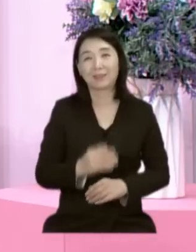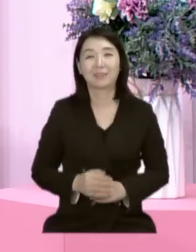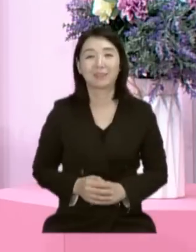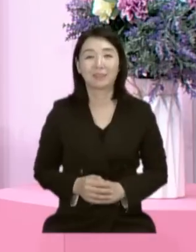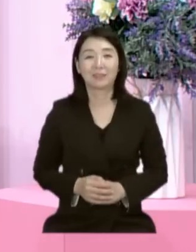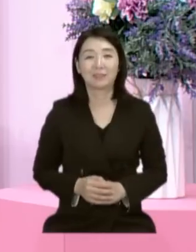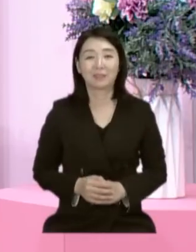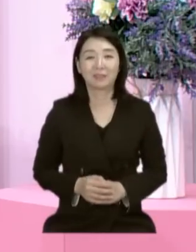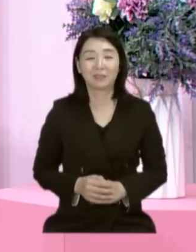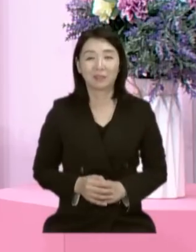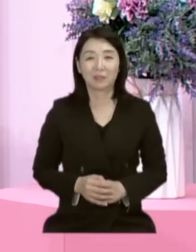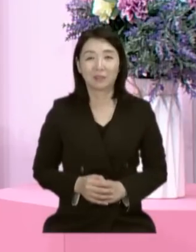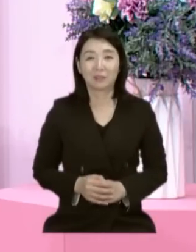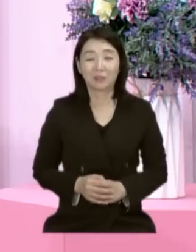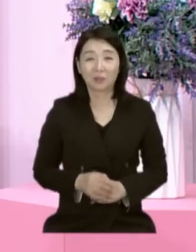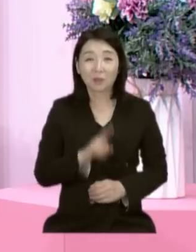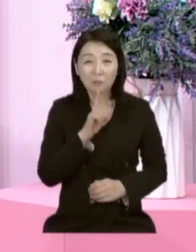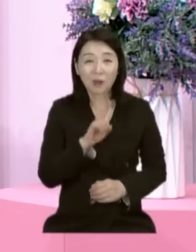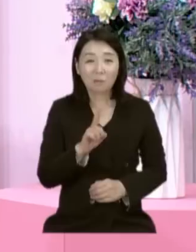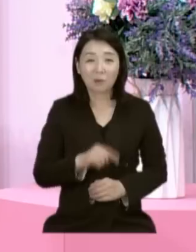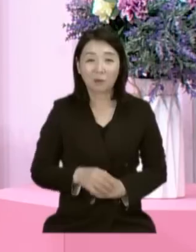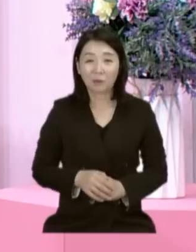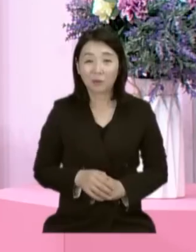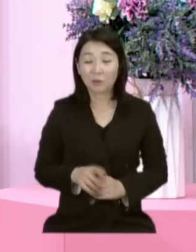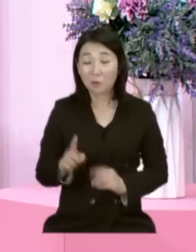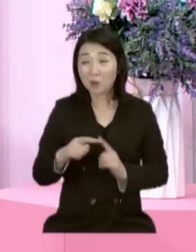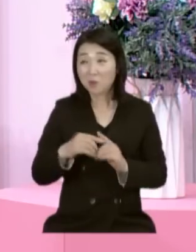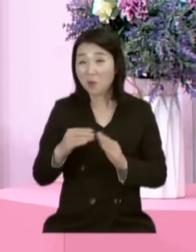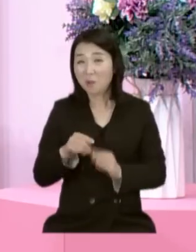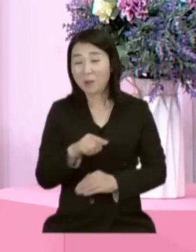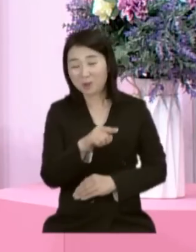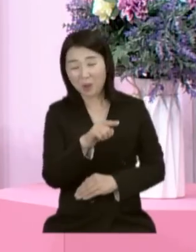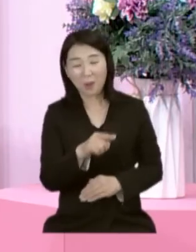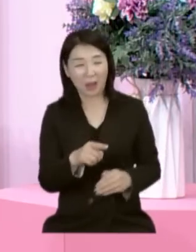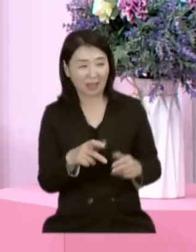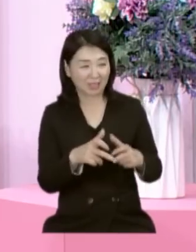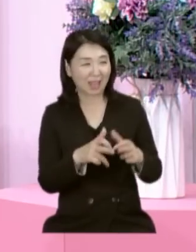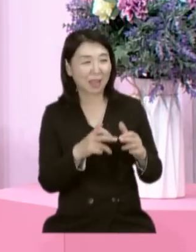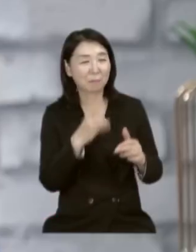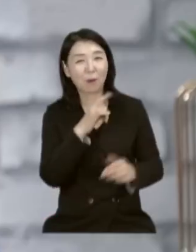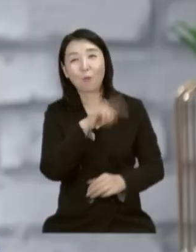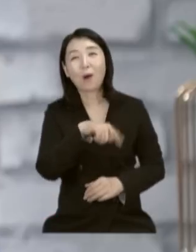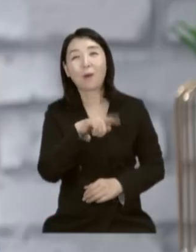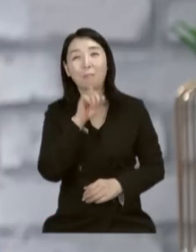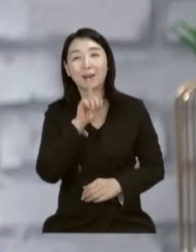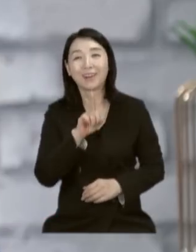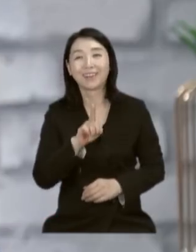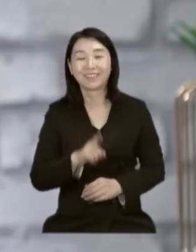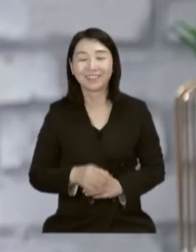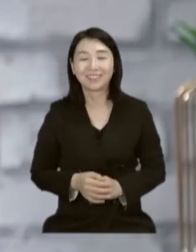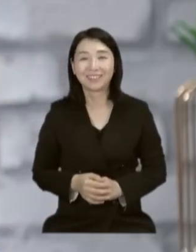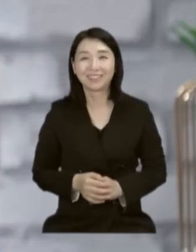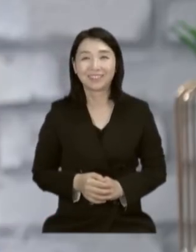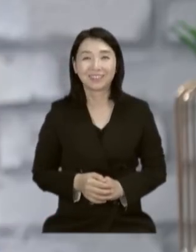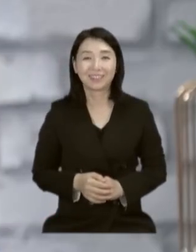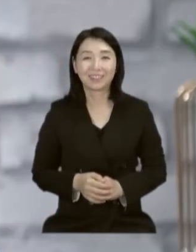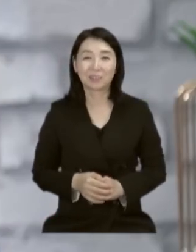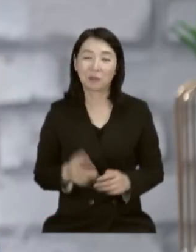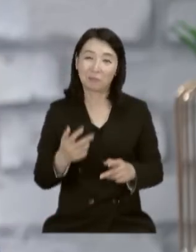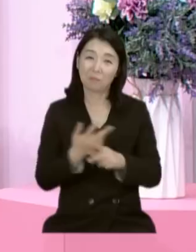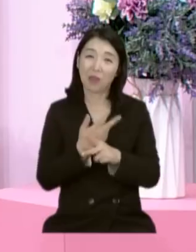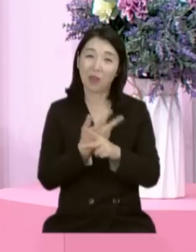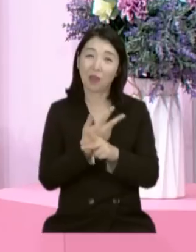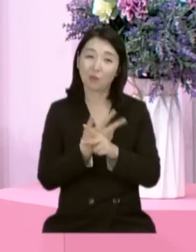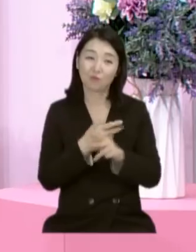되더라고요. 그래서 이제 기성말로 교회는 다 저런 분들만 댕기는 거예요. 그래도 이제